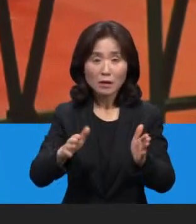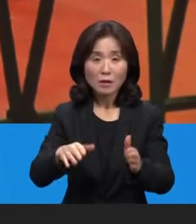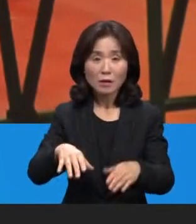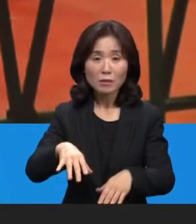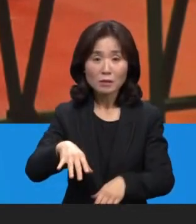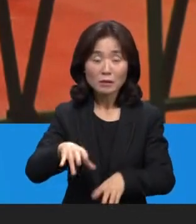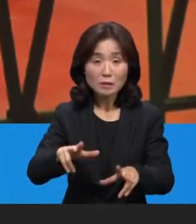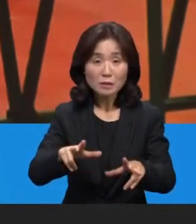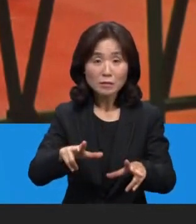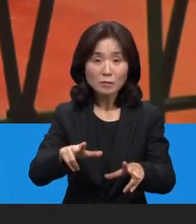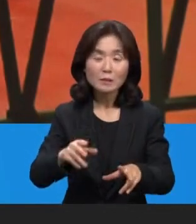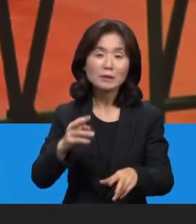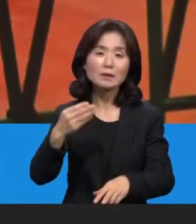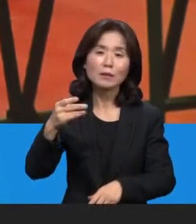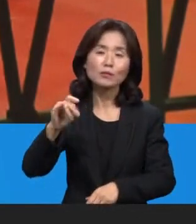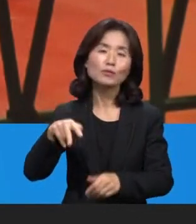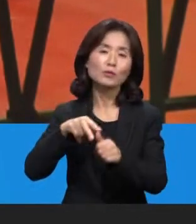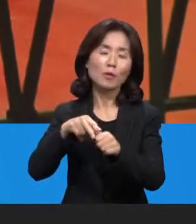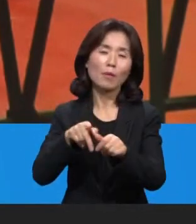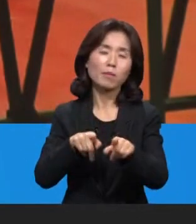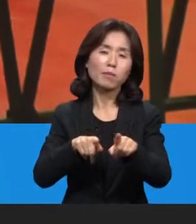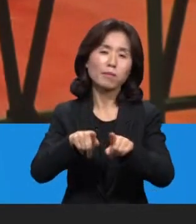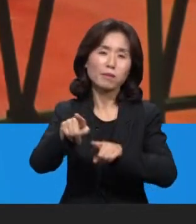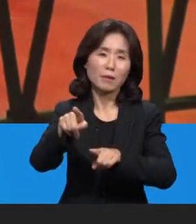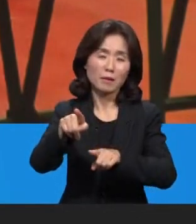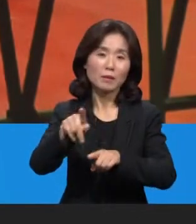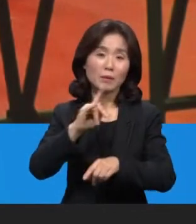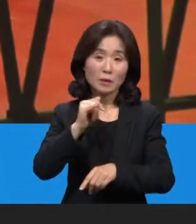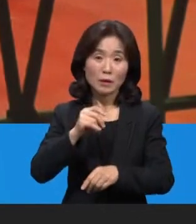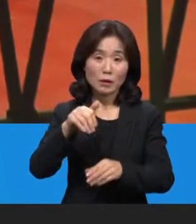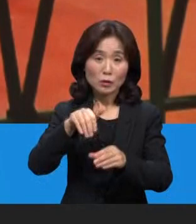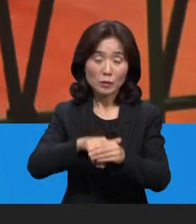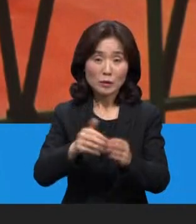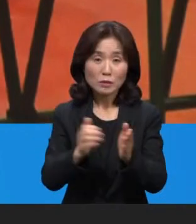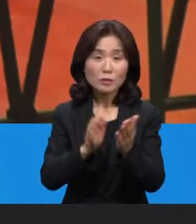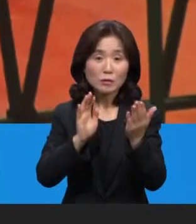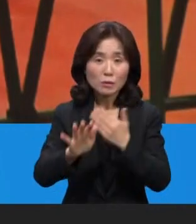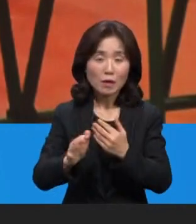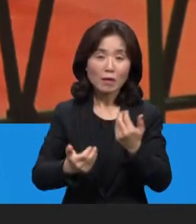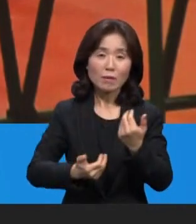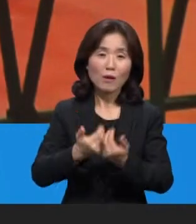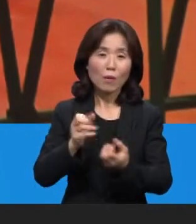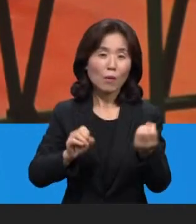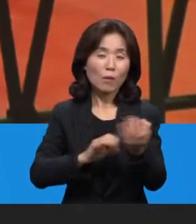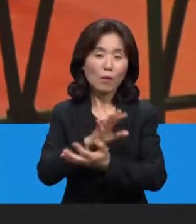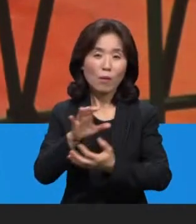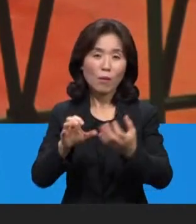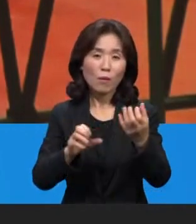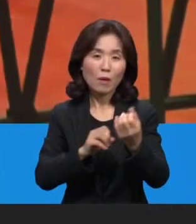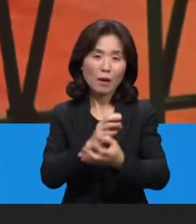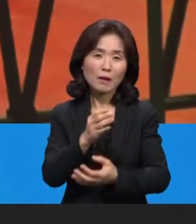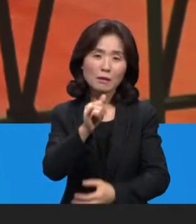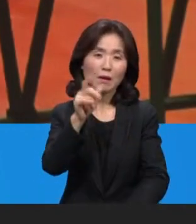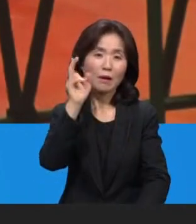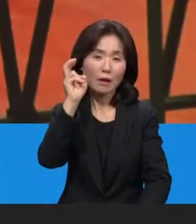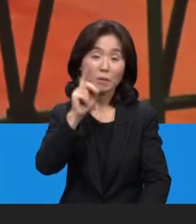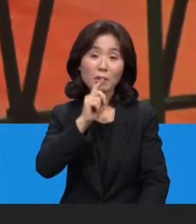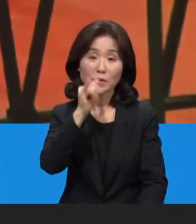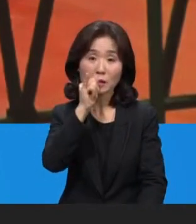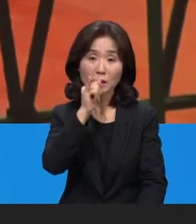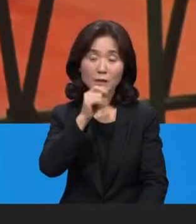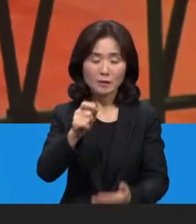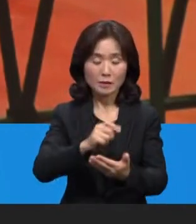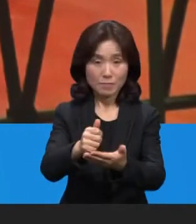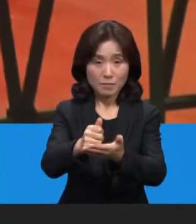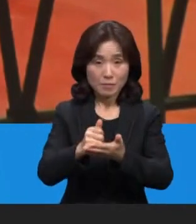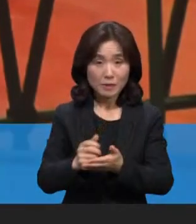앞서고 있다는 소식도 들려오는데요. 투표가 끝난 뒤에도 갈등과 혼란이 발생할 수 있다는 관측도 나옵니다. 황대훈 기자와